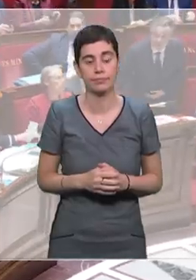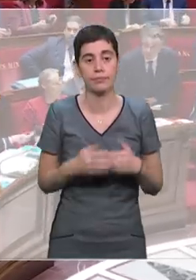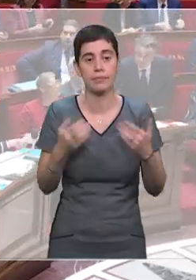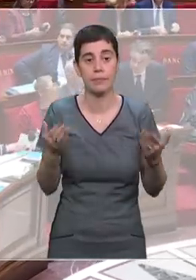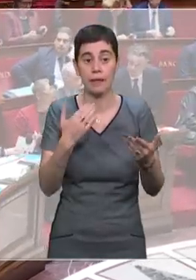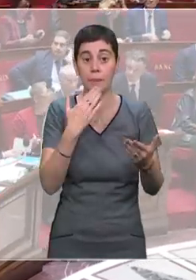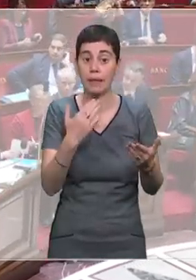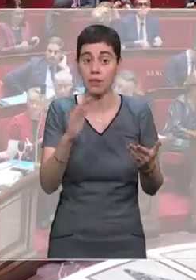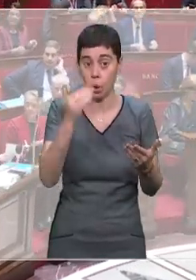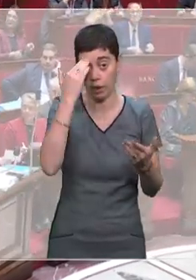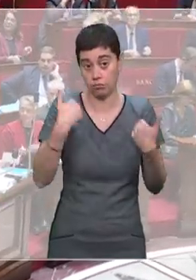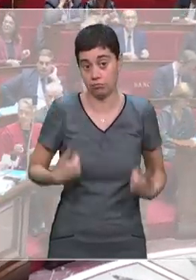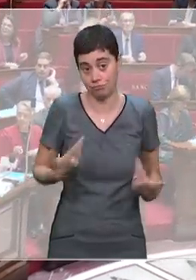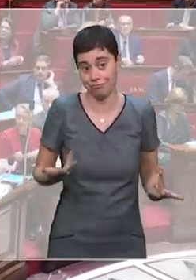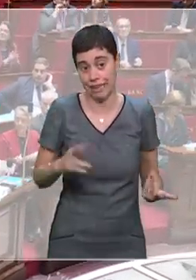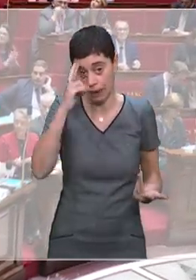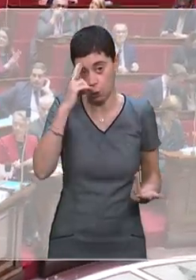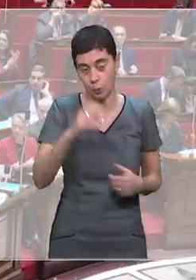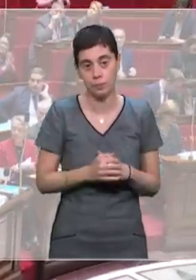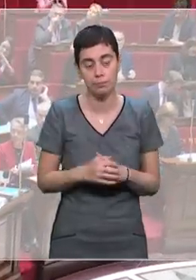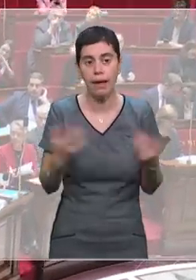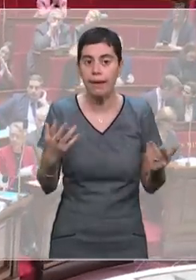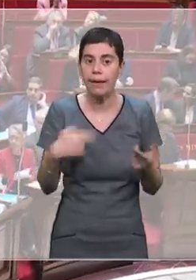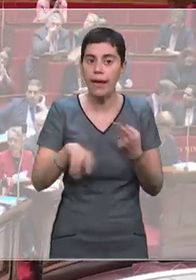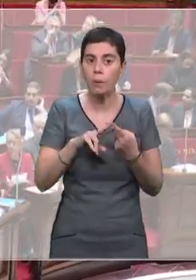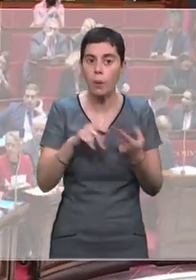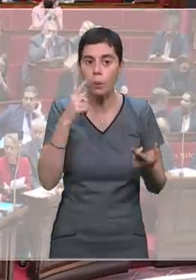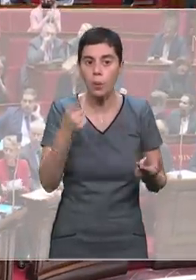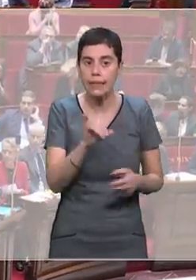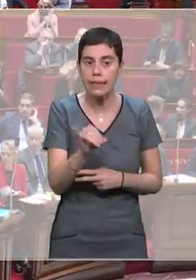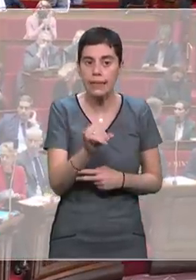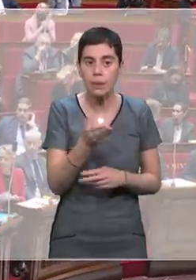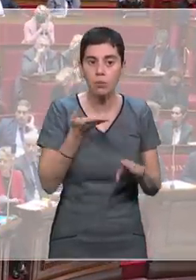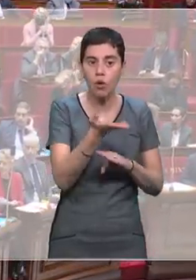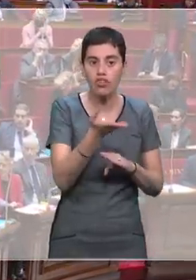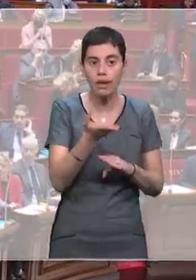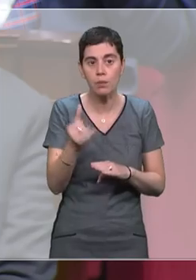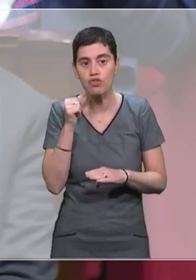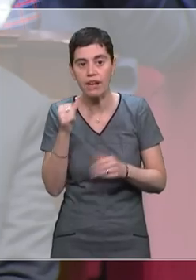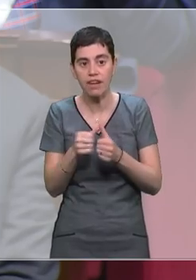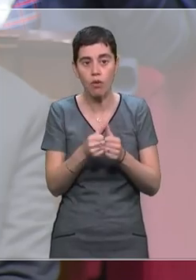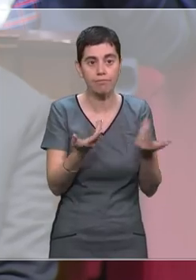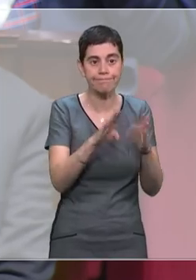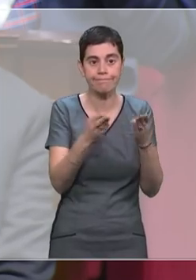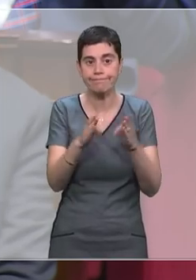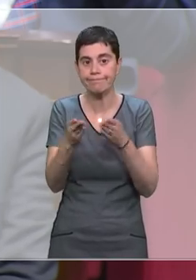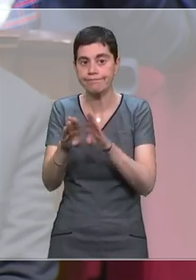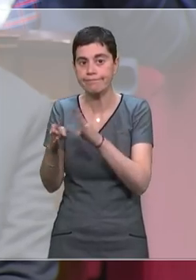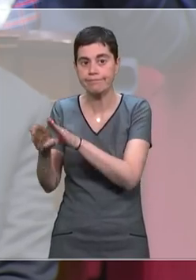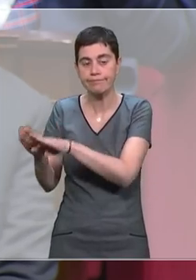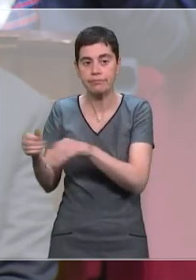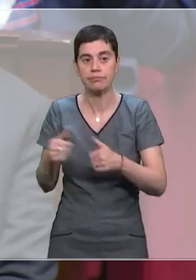Merci de reconnaître que j'ai raison, mais cela n'apporte pas de réponse aux boulangers et aux bouchers qui ferment leurs boutiques les uns après les autres et